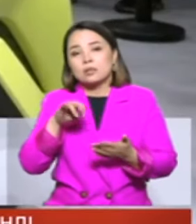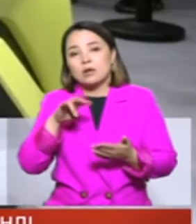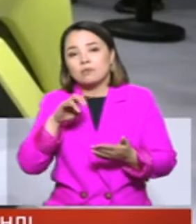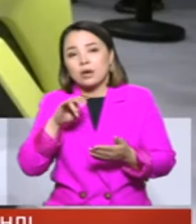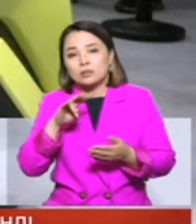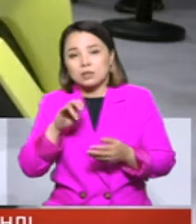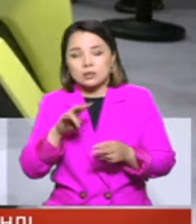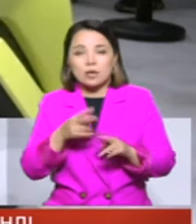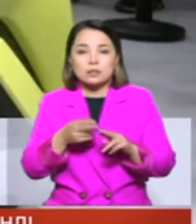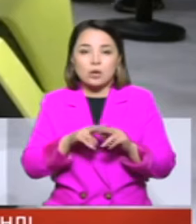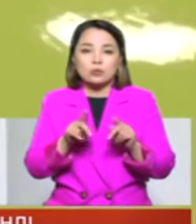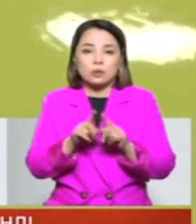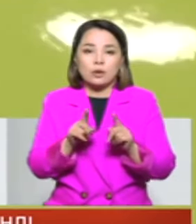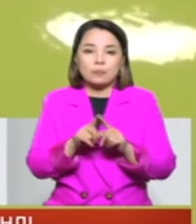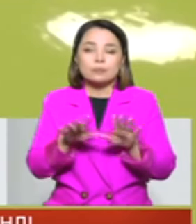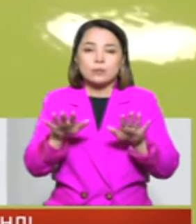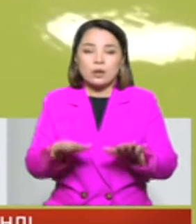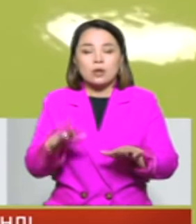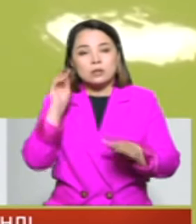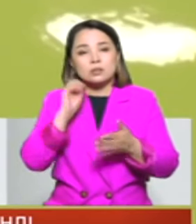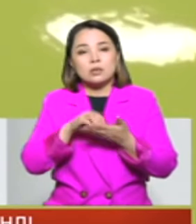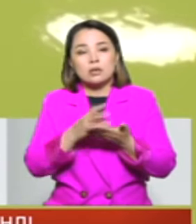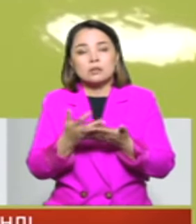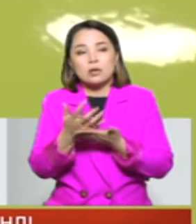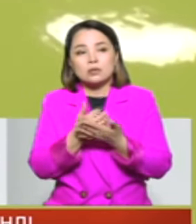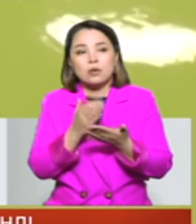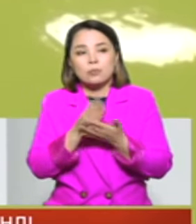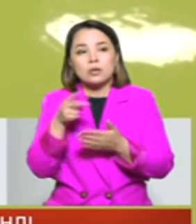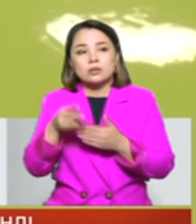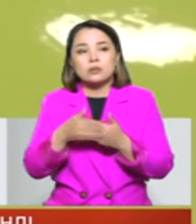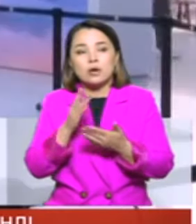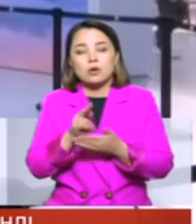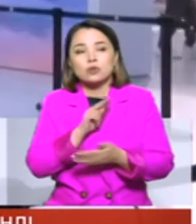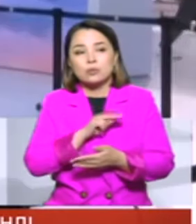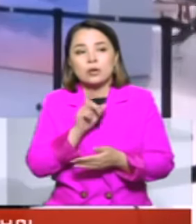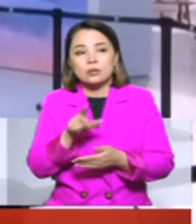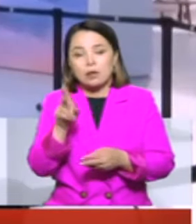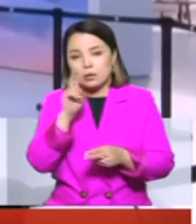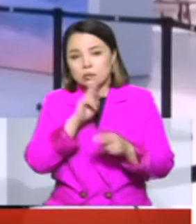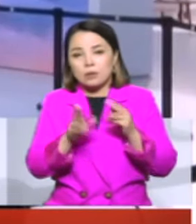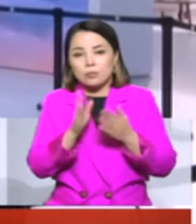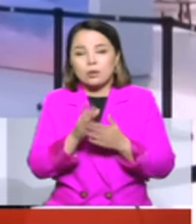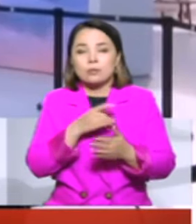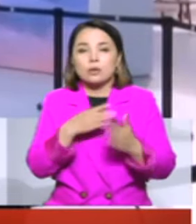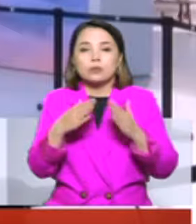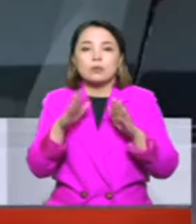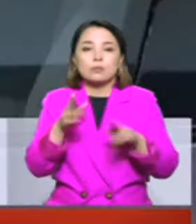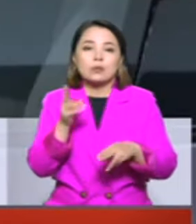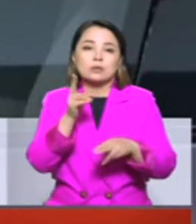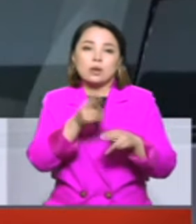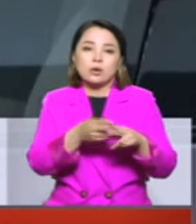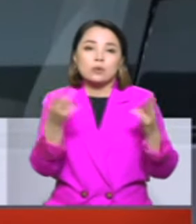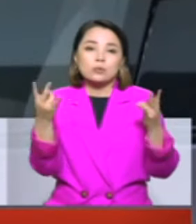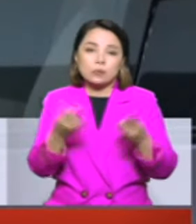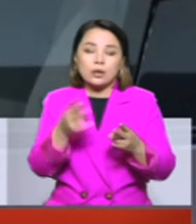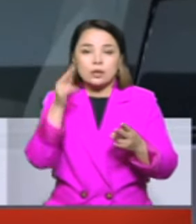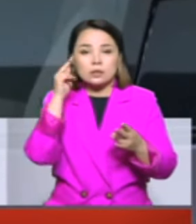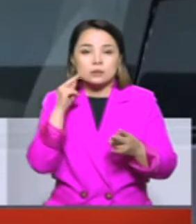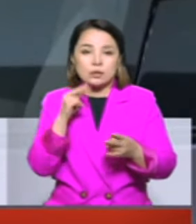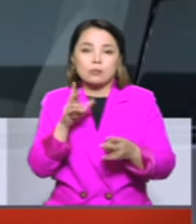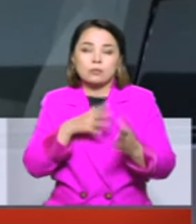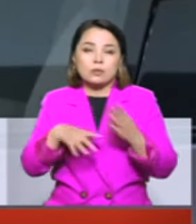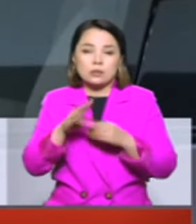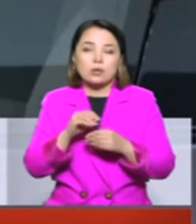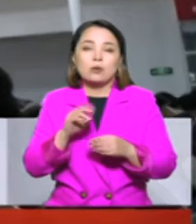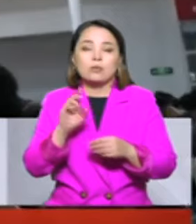болат зауыты тоқырап, санаулы жылда 2000-ға жуық адам жұмыстан айырылған. Ақ үй басшысы бұған тосқауыл қою үшін Қытайдан келетін